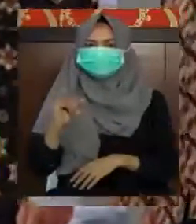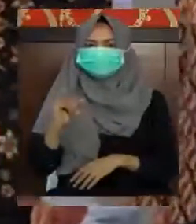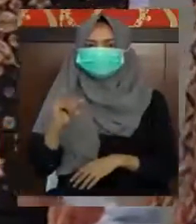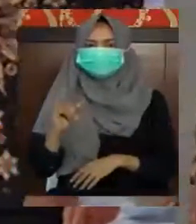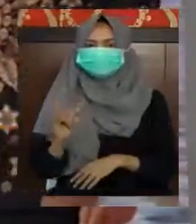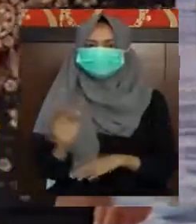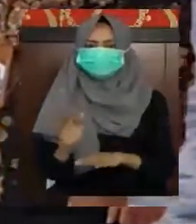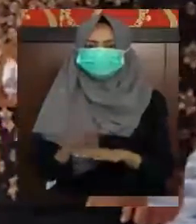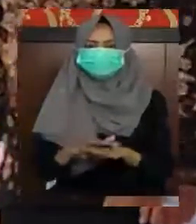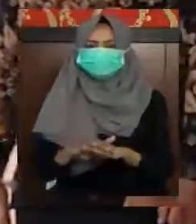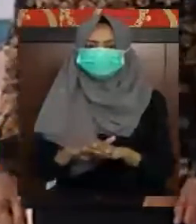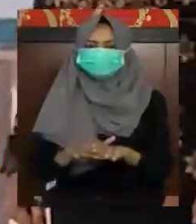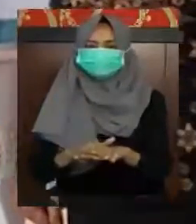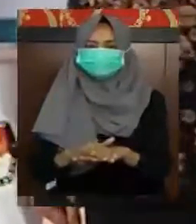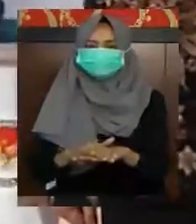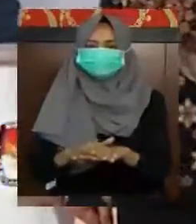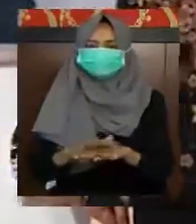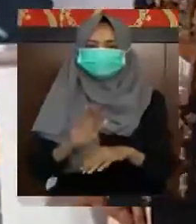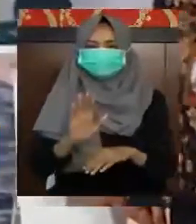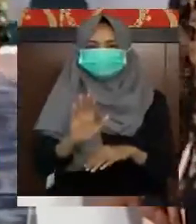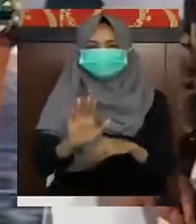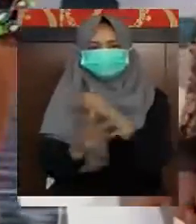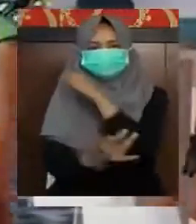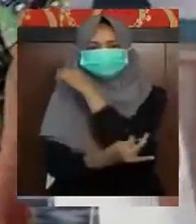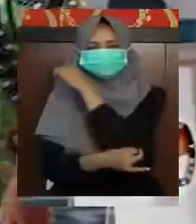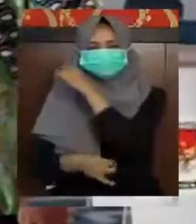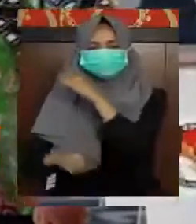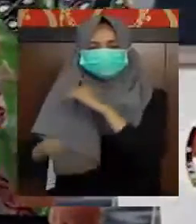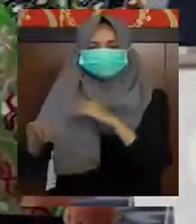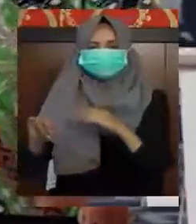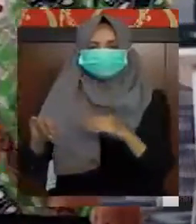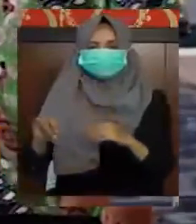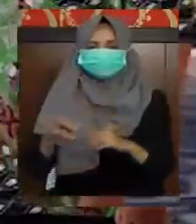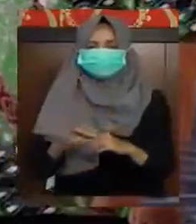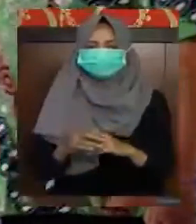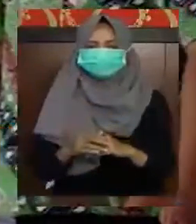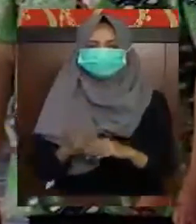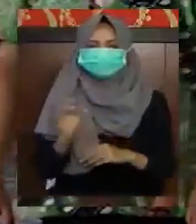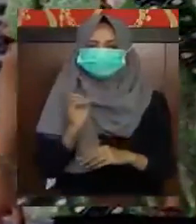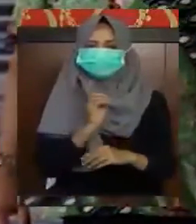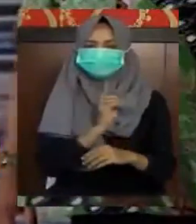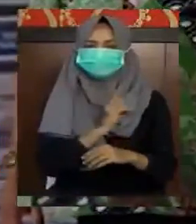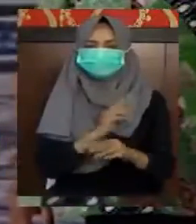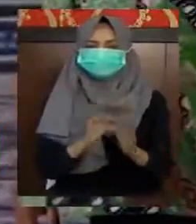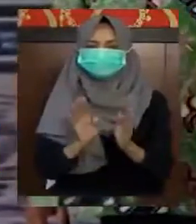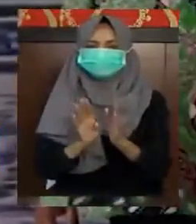Thank you.